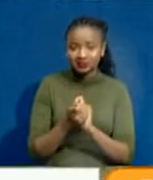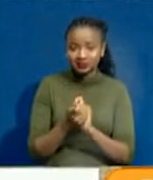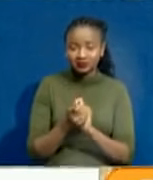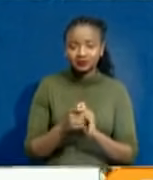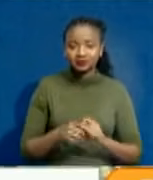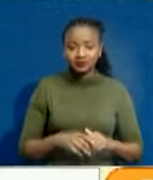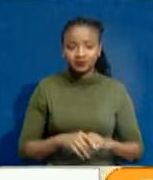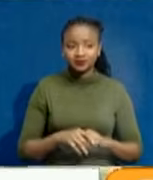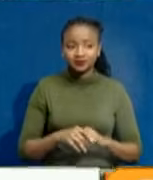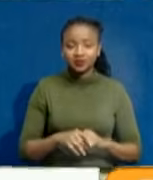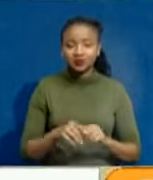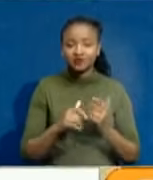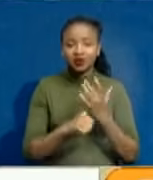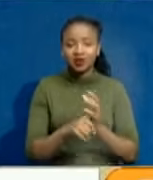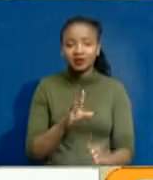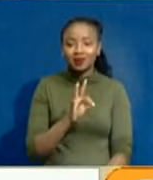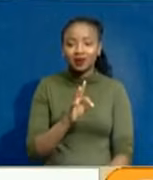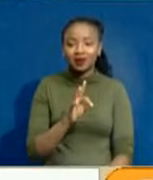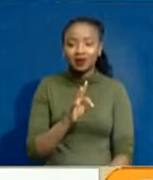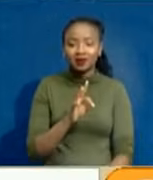la Francis Atoli haikuwa sahihi.